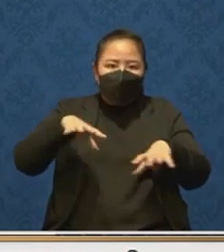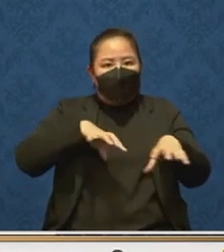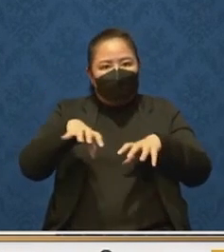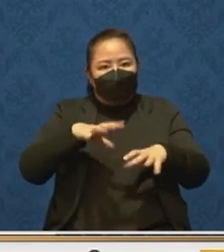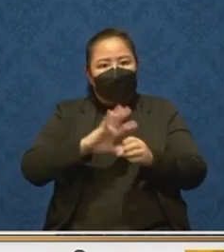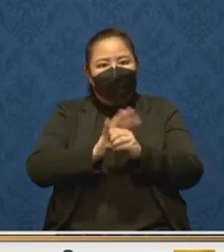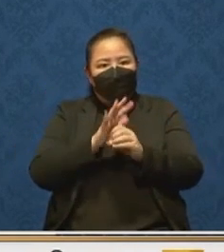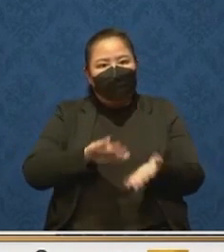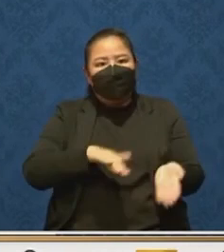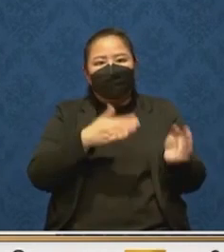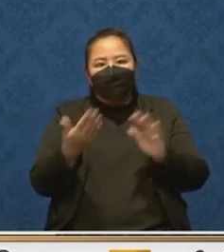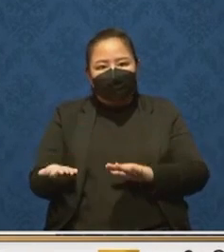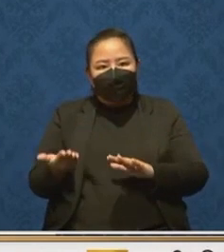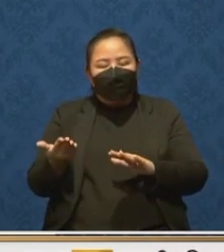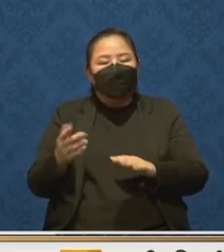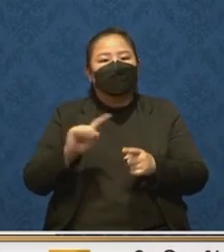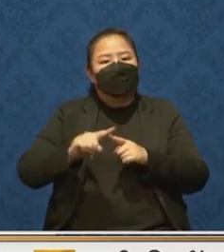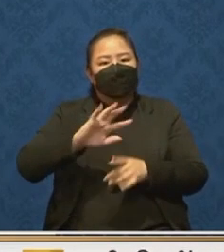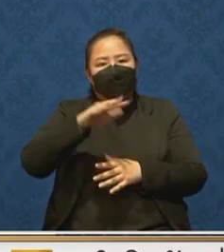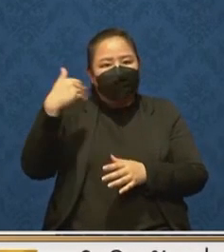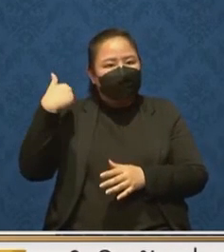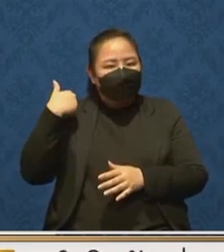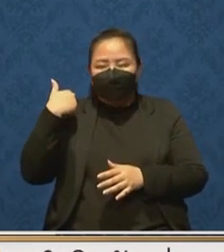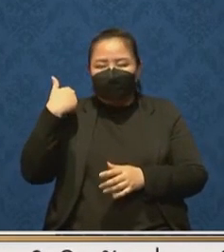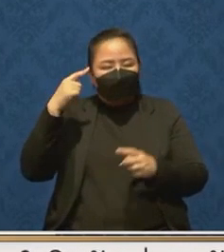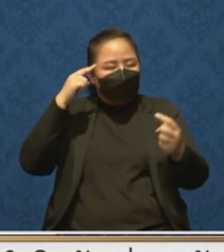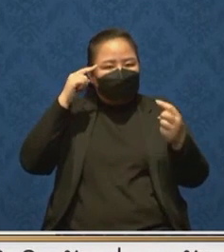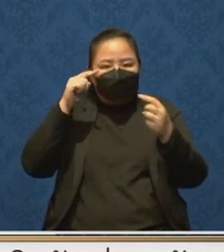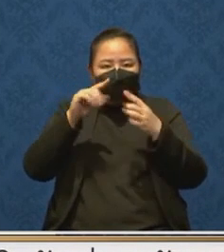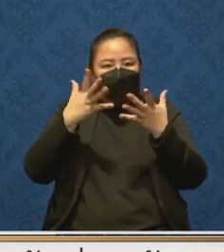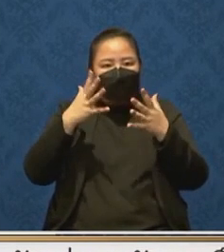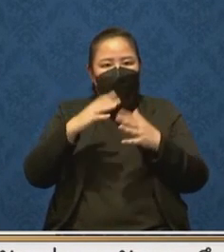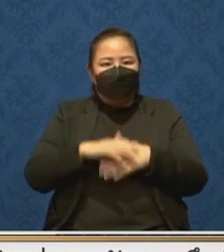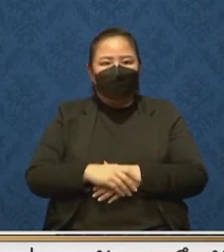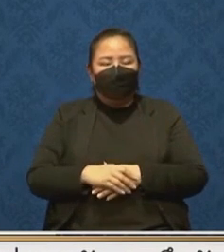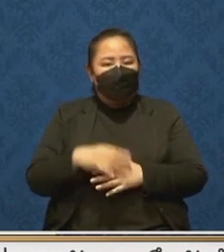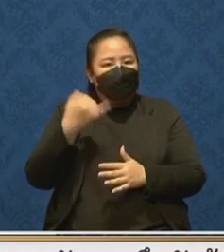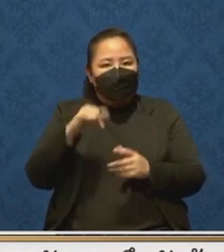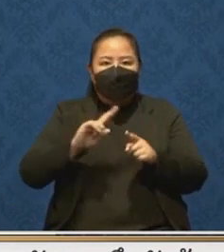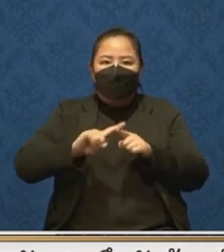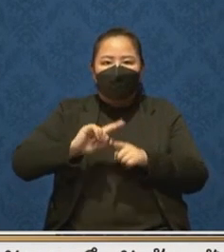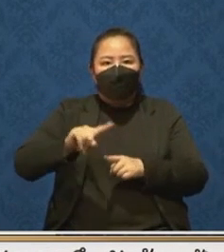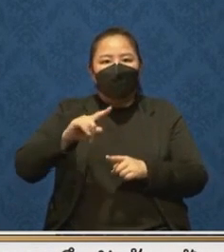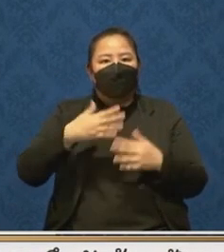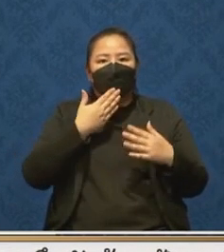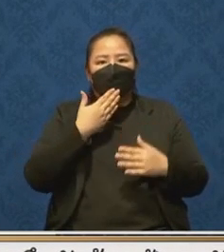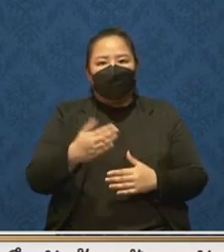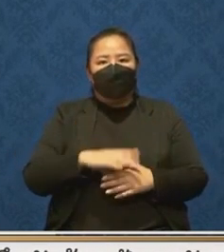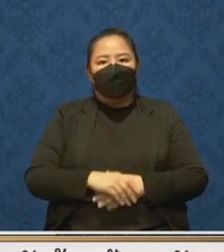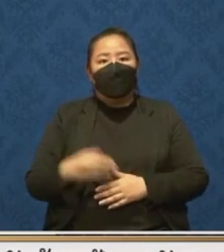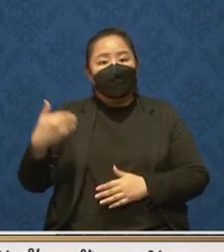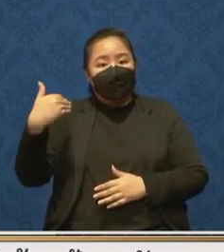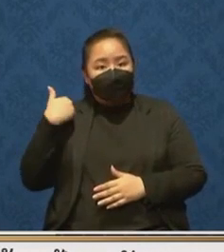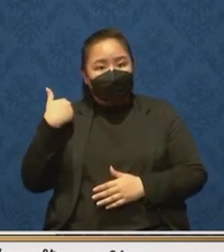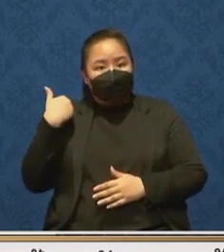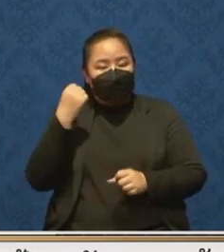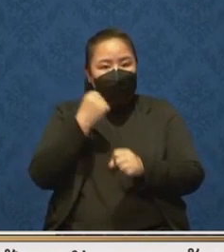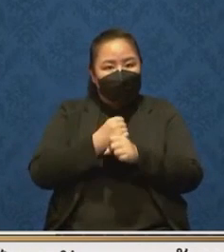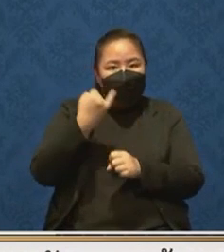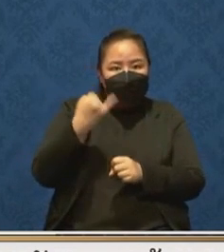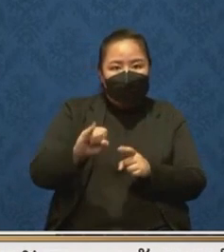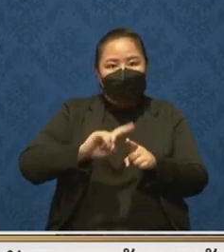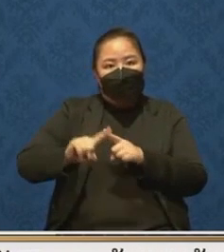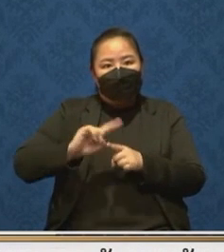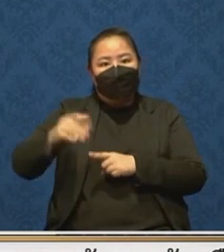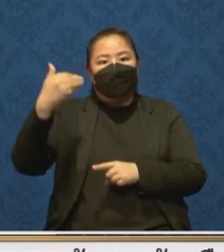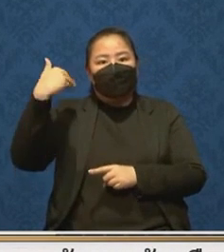วิดล้มเหลวขาดประสิทธภาพขาดภิม ถัส ประเมิสัธนาการผดพราไอาจจะมีการทุดจริขอรับชัน